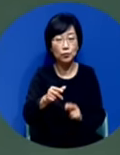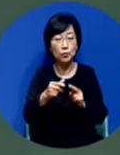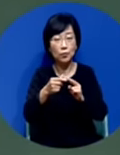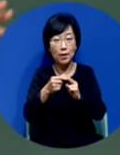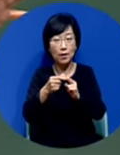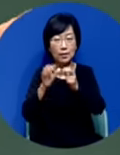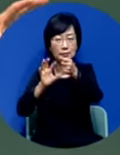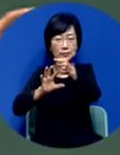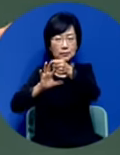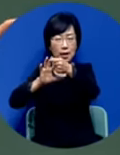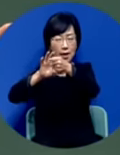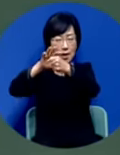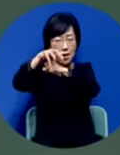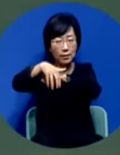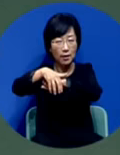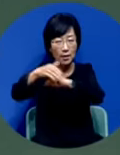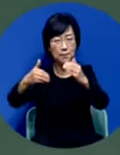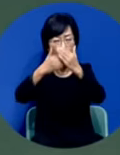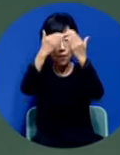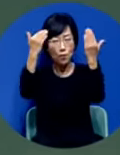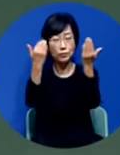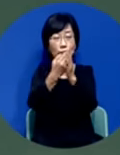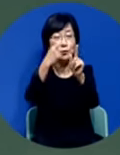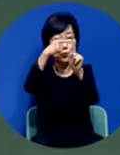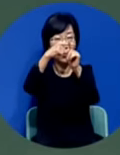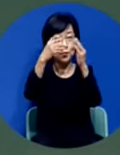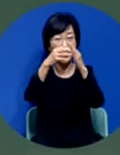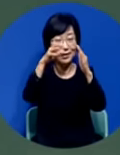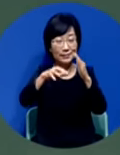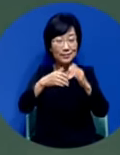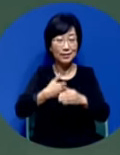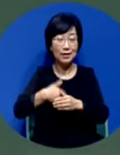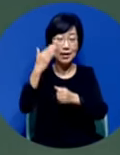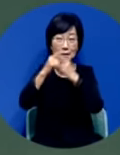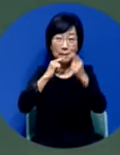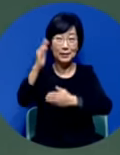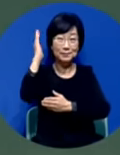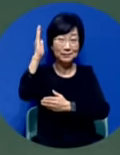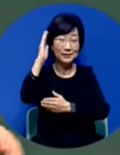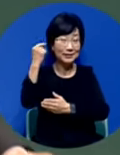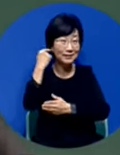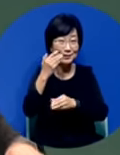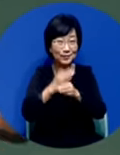이만원 개봉하고 많은 메시지 듣고 있지 않습니까? 하, 우리 교회 문제야. 여러분 그 문제에서 못 나옵니다.